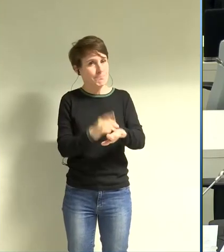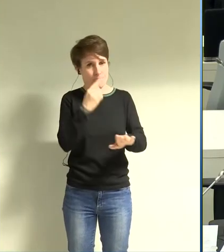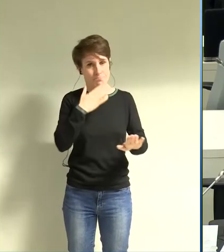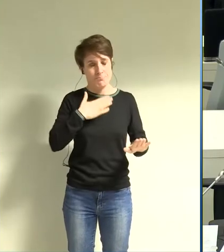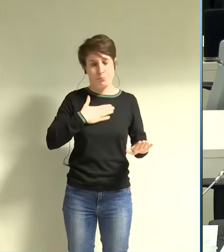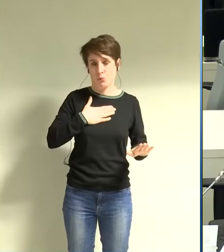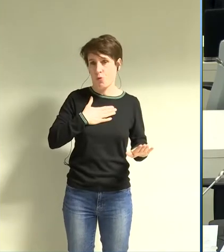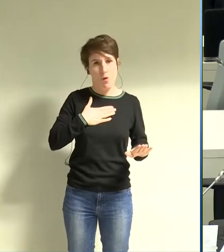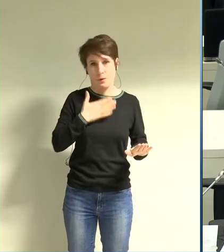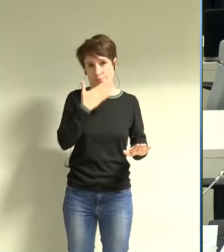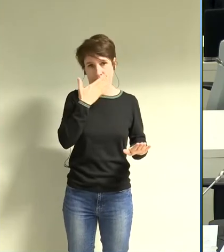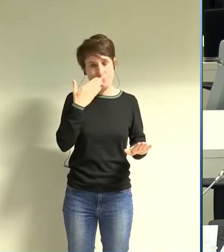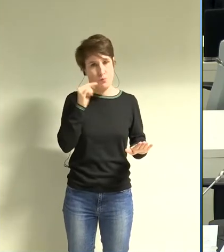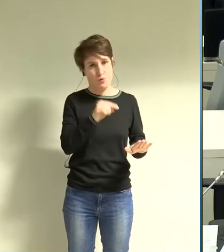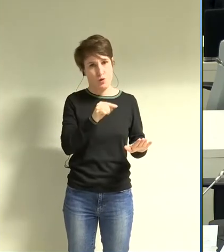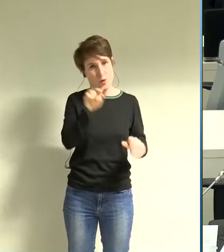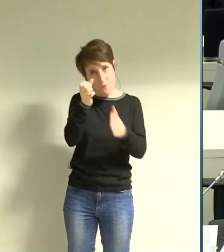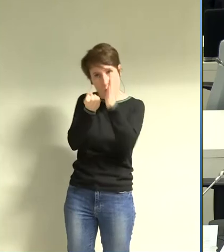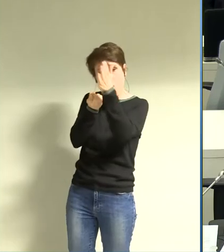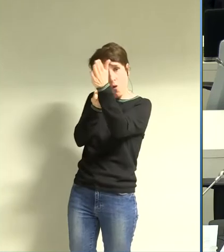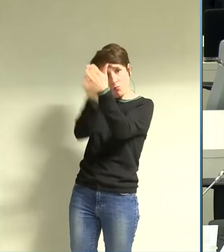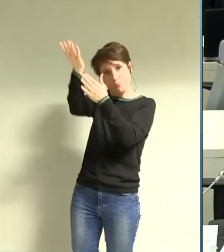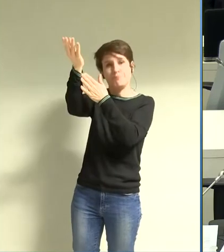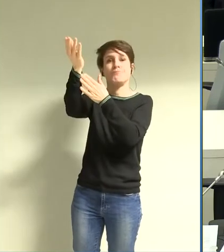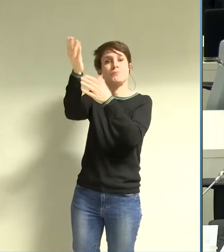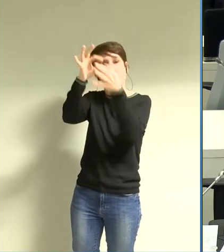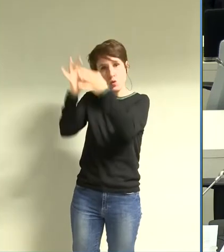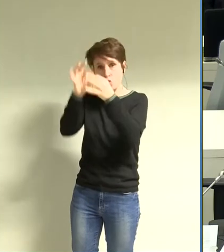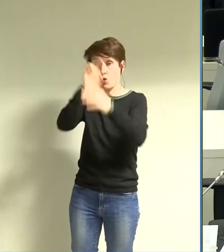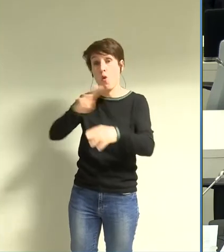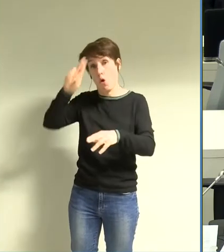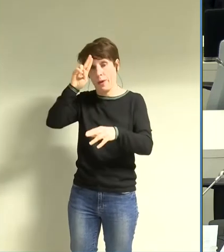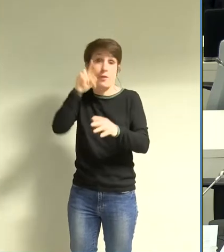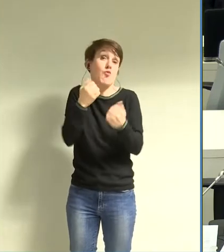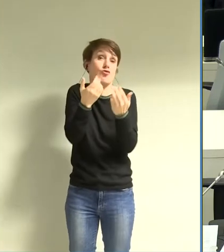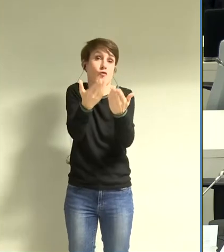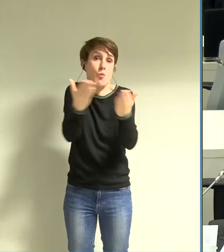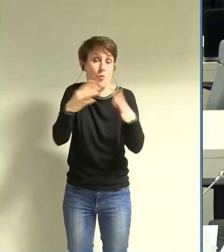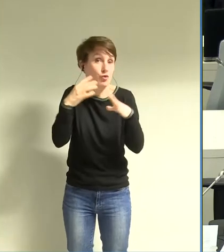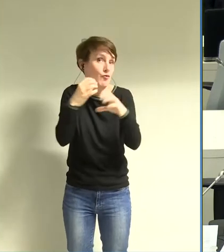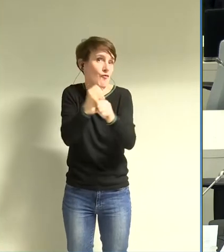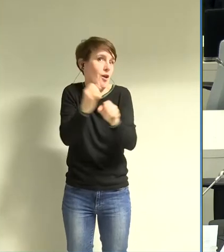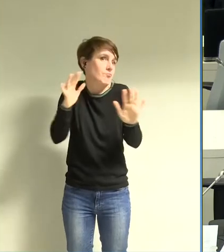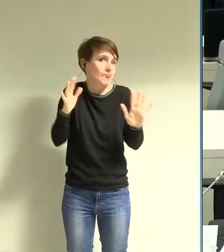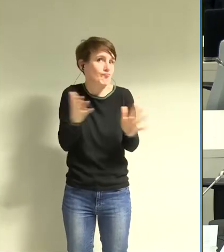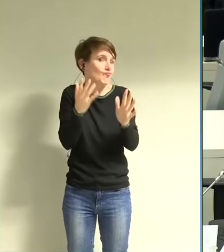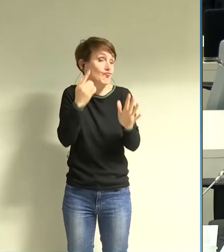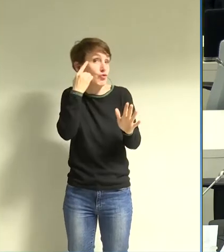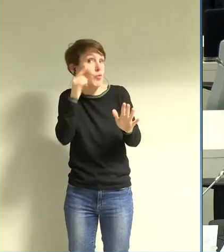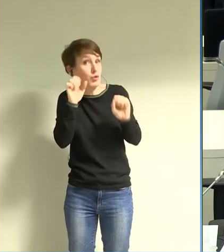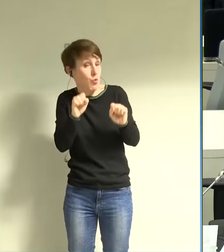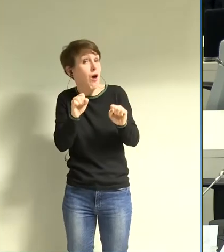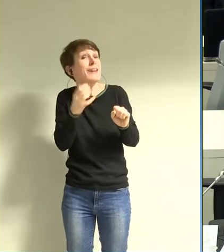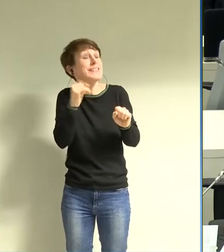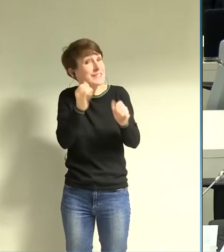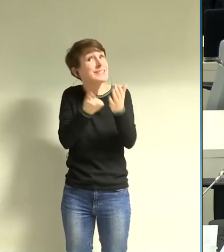pertinent de le fléchi à l'union européenne je peux vous proposer cela je vois là je pense que dans ce cas je peux vous suivre mais